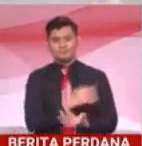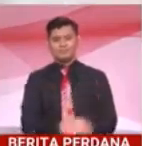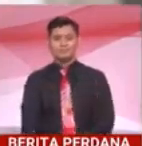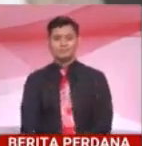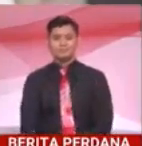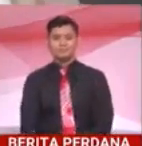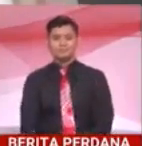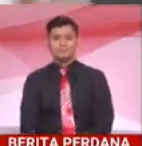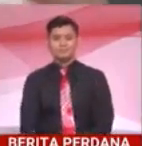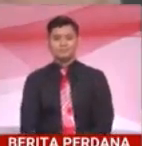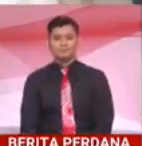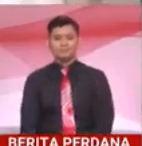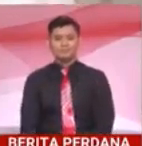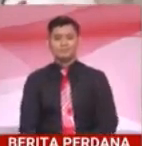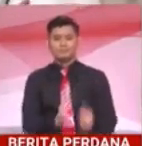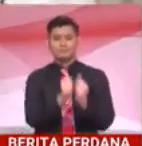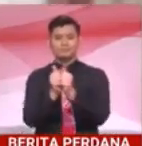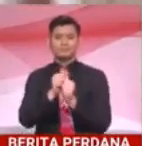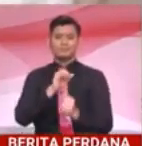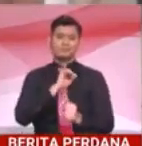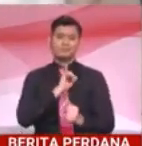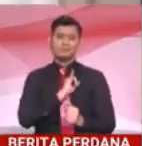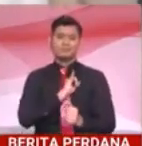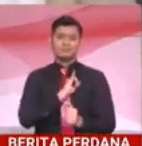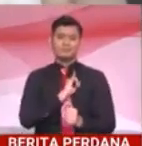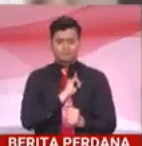terbakar Adha